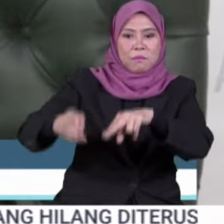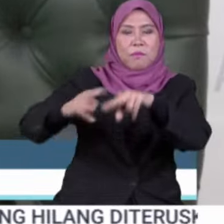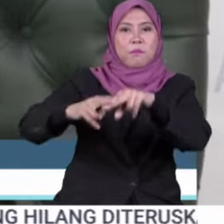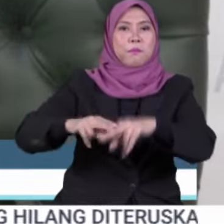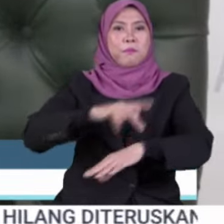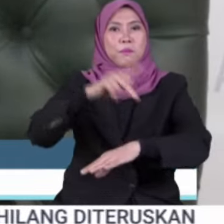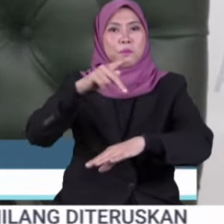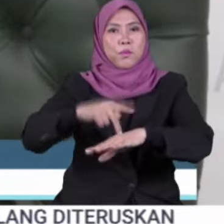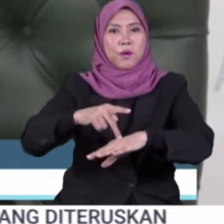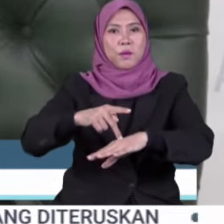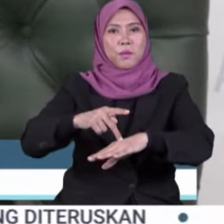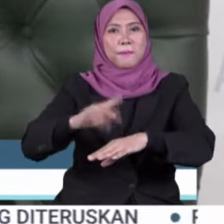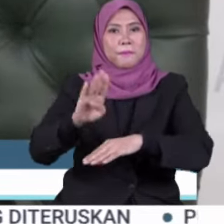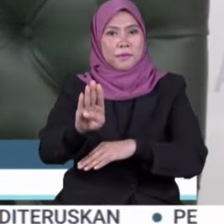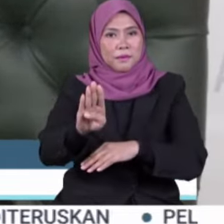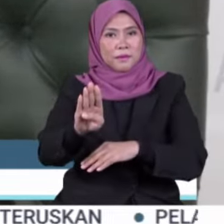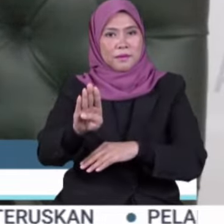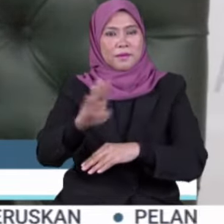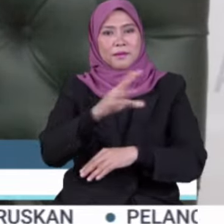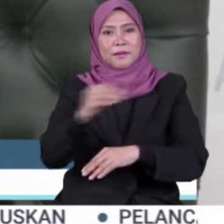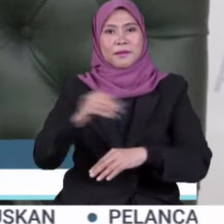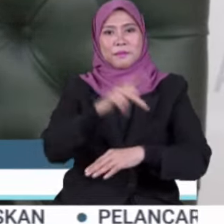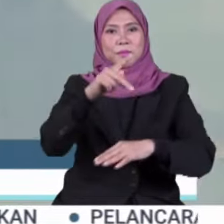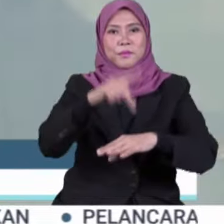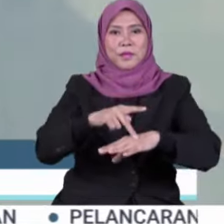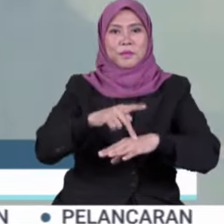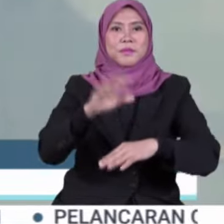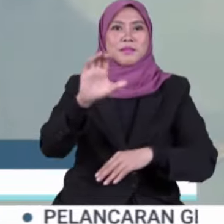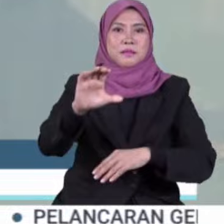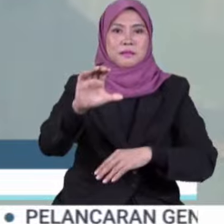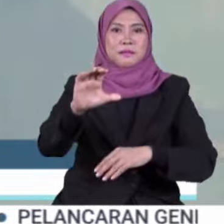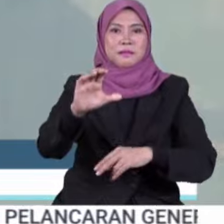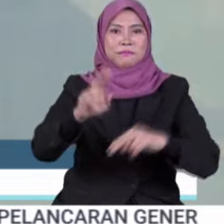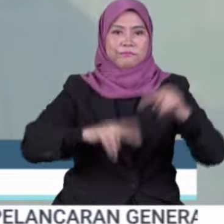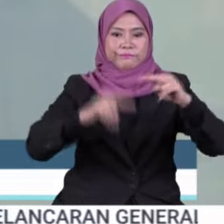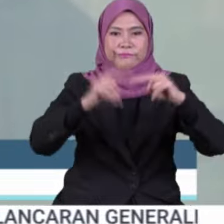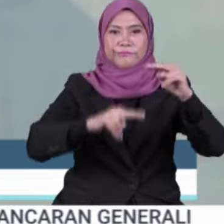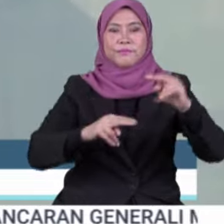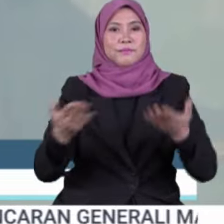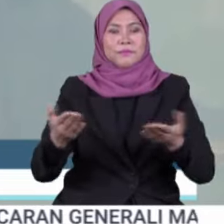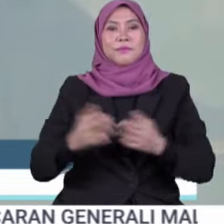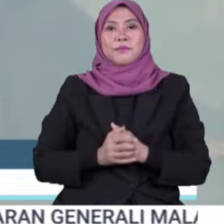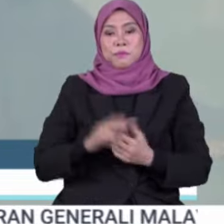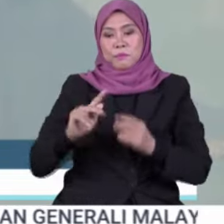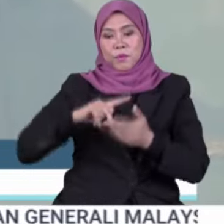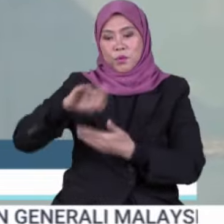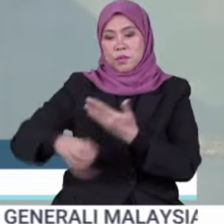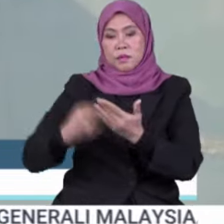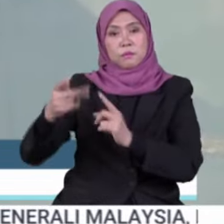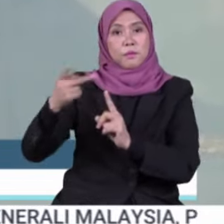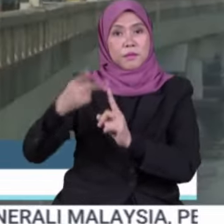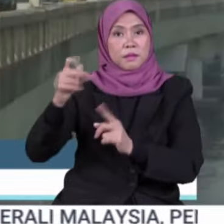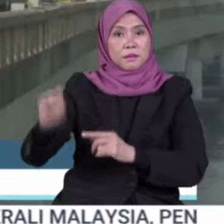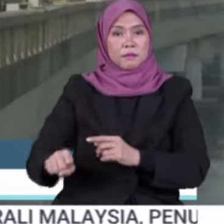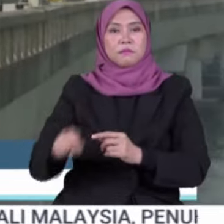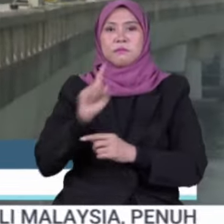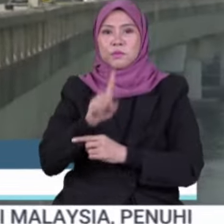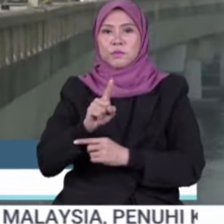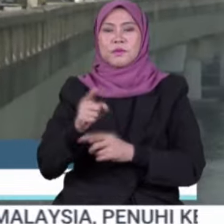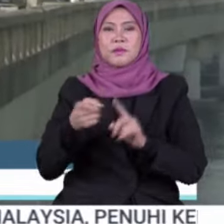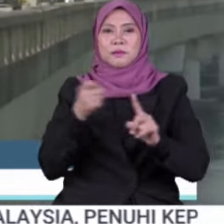Pulau B dan Pulau C. Projek Pulau Pinang Selatan merupakan satu komponen